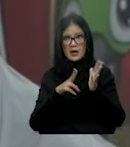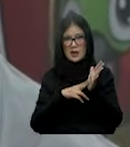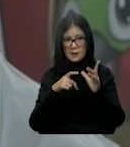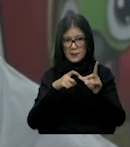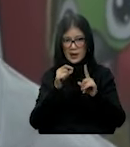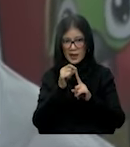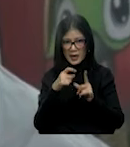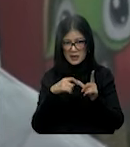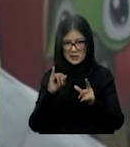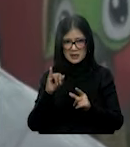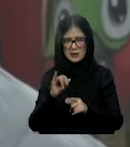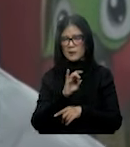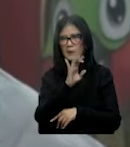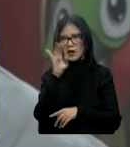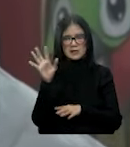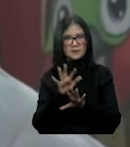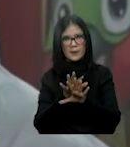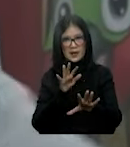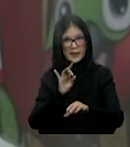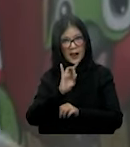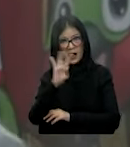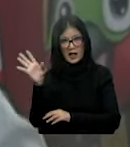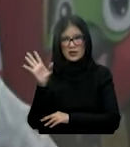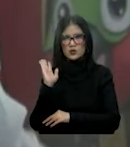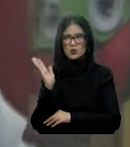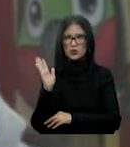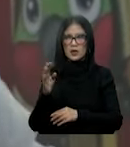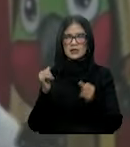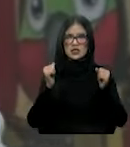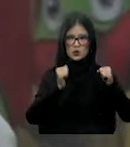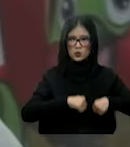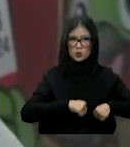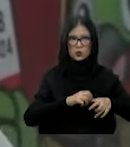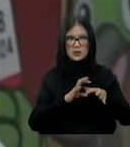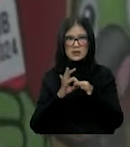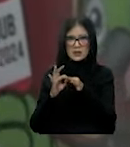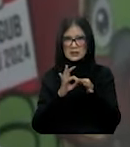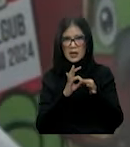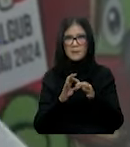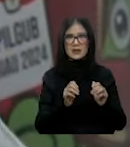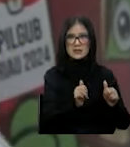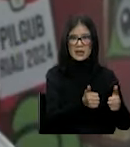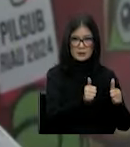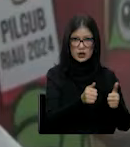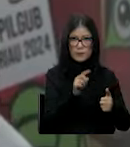dan beberapa partai lainnya sudah semua solid. Sekarang kita sudah siap untuk